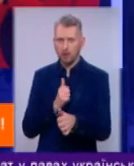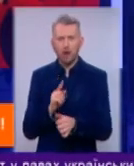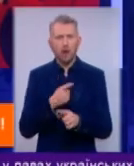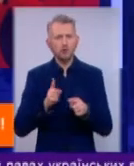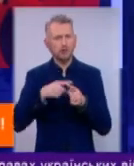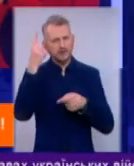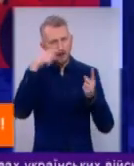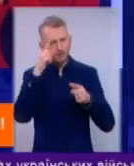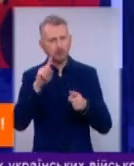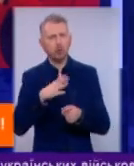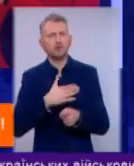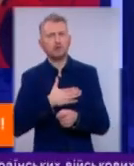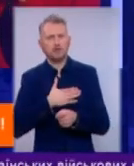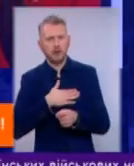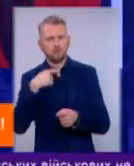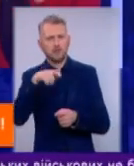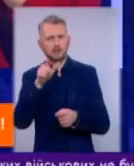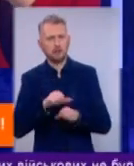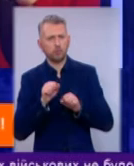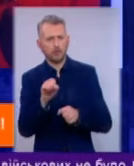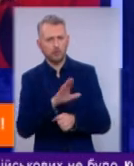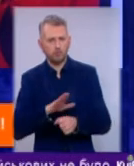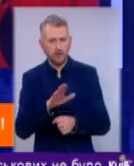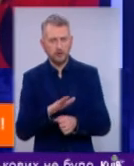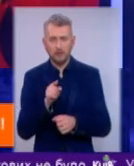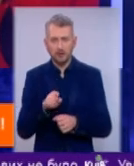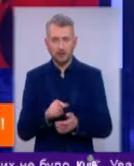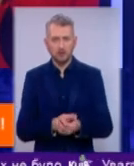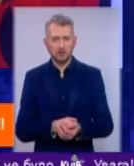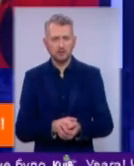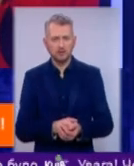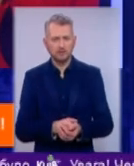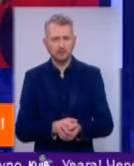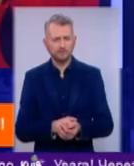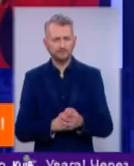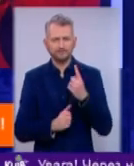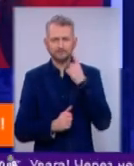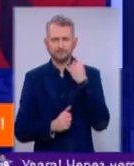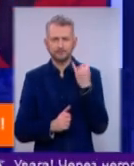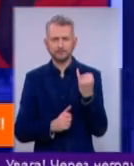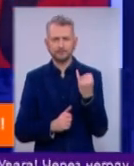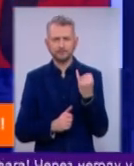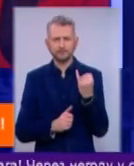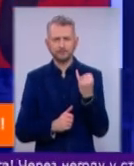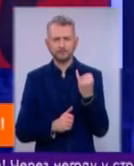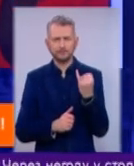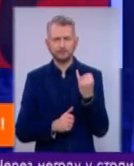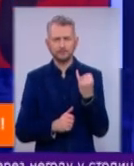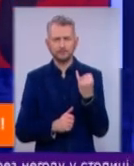нас президент про європейському шукати? Ну, він так декларує. Тому що двох часу піде, то